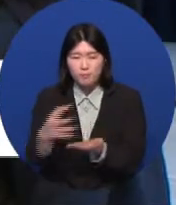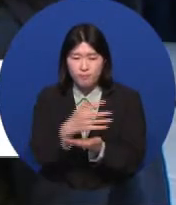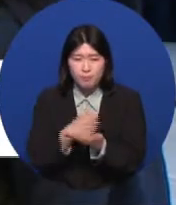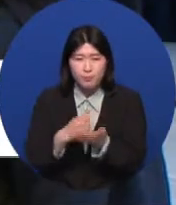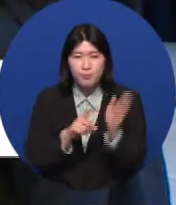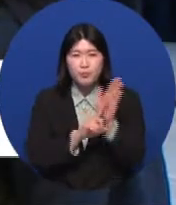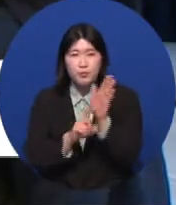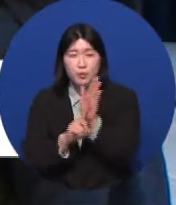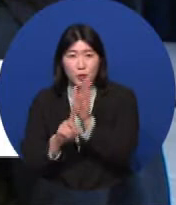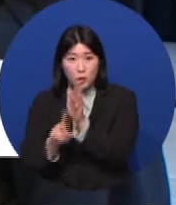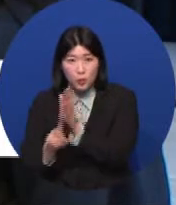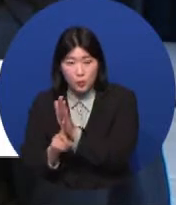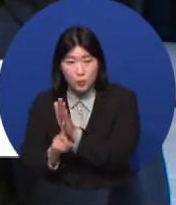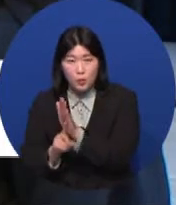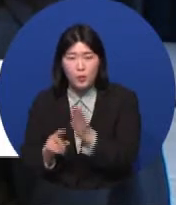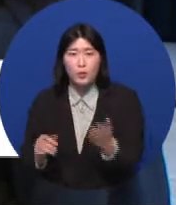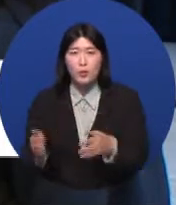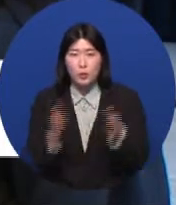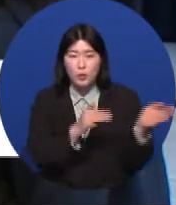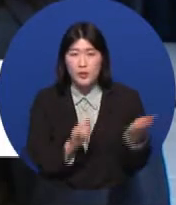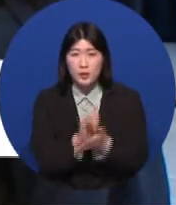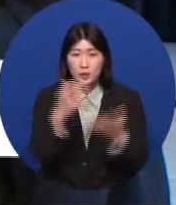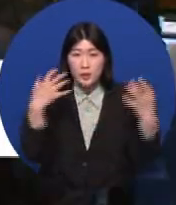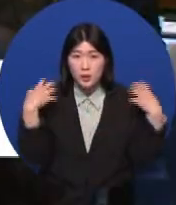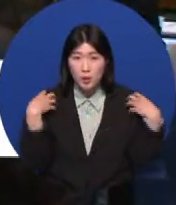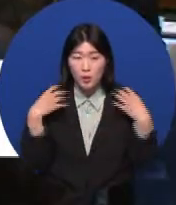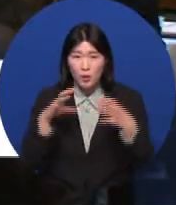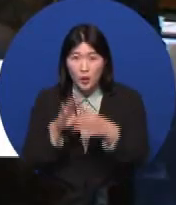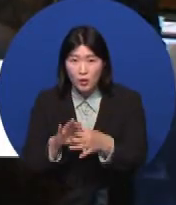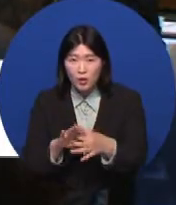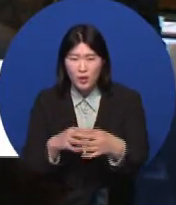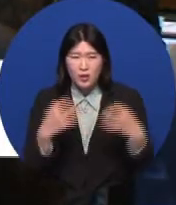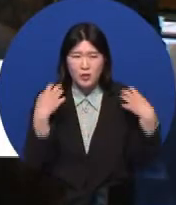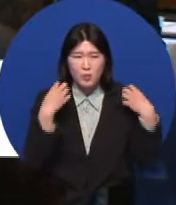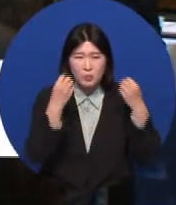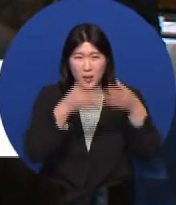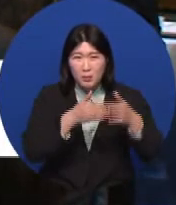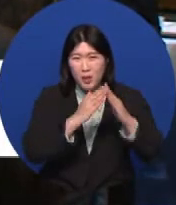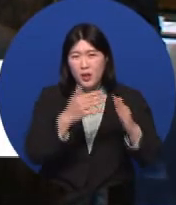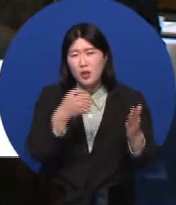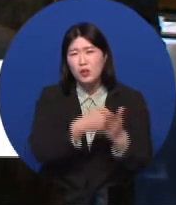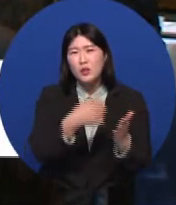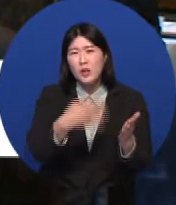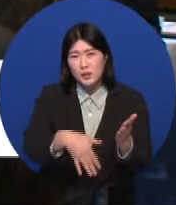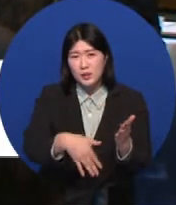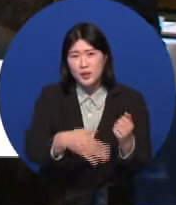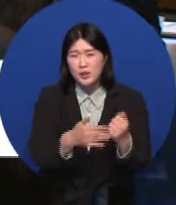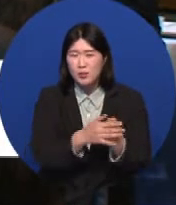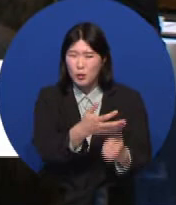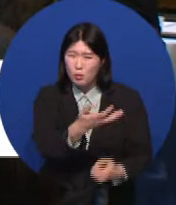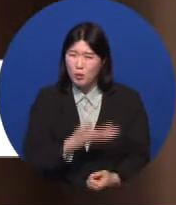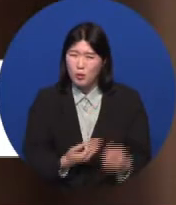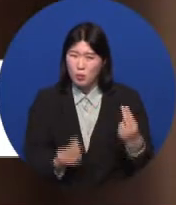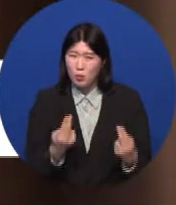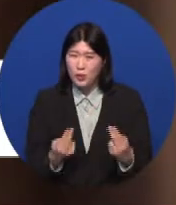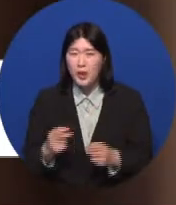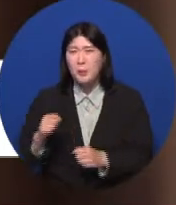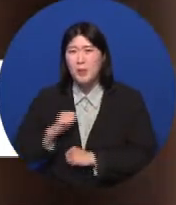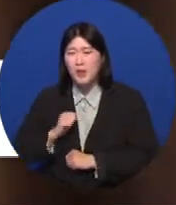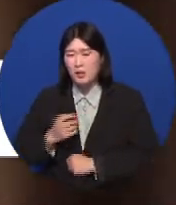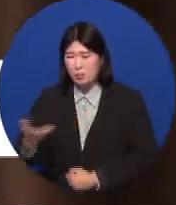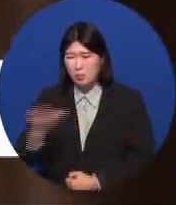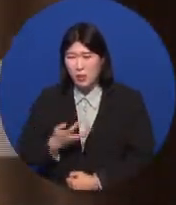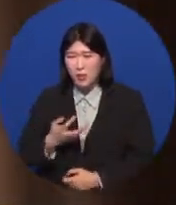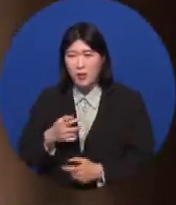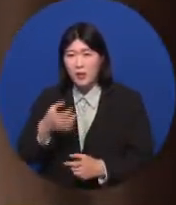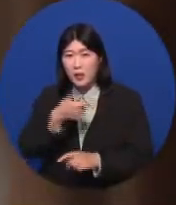강조했고 항공우주 청설 입지 논란에 대해서도 신설이 확정되지 않은 항공우주 청 보다 예산과 규모 등에서